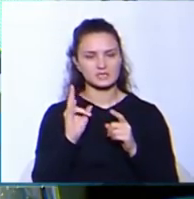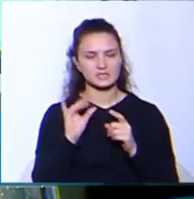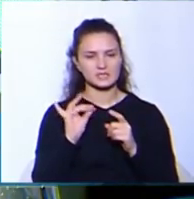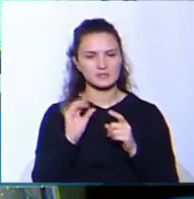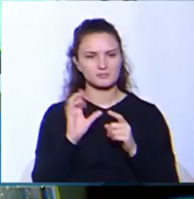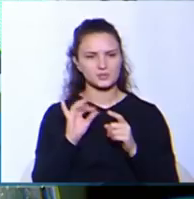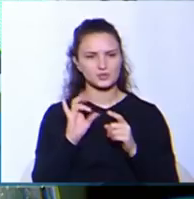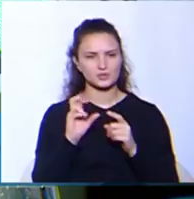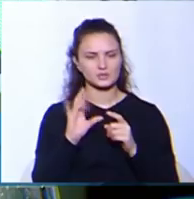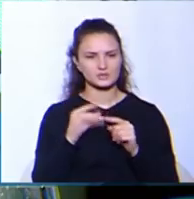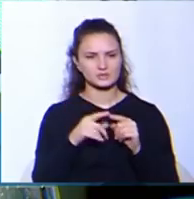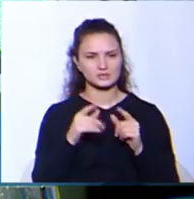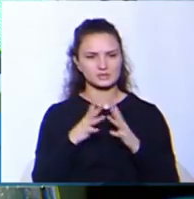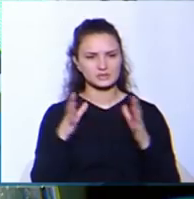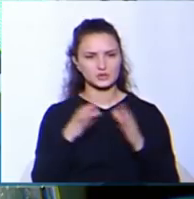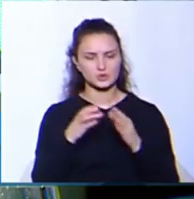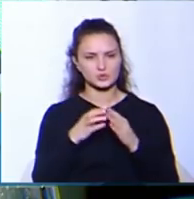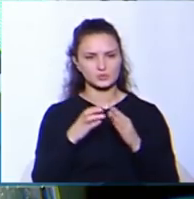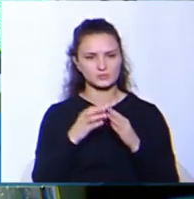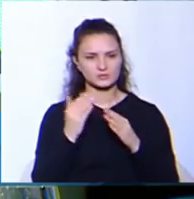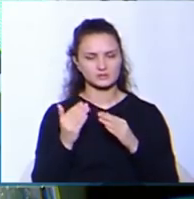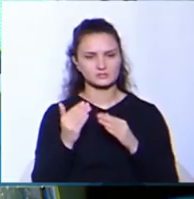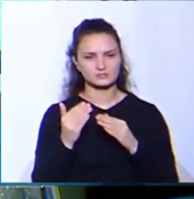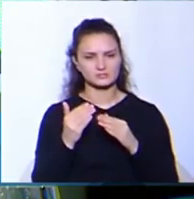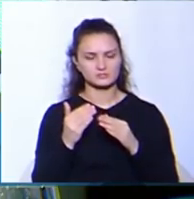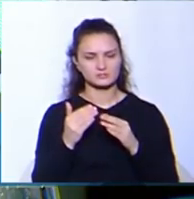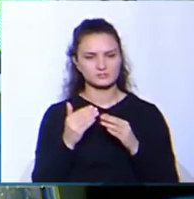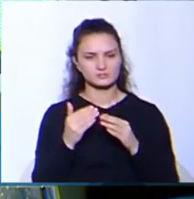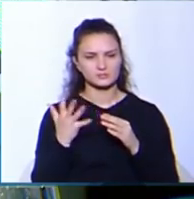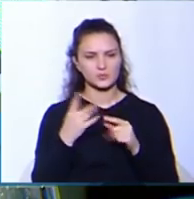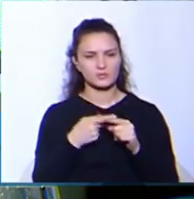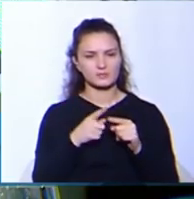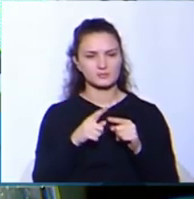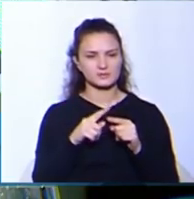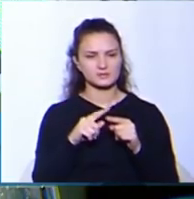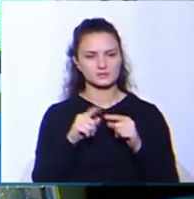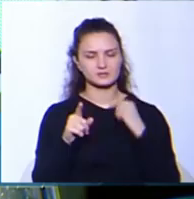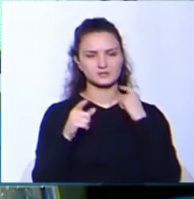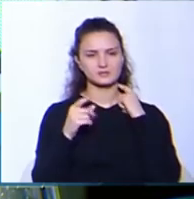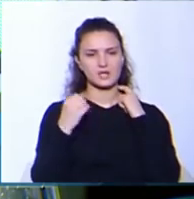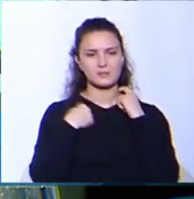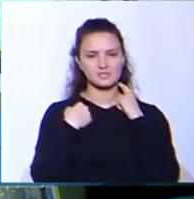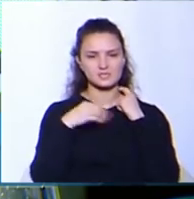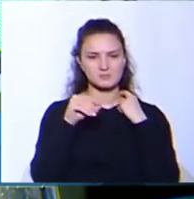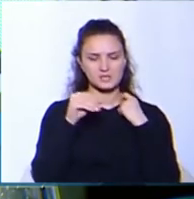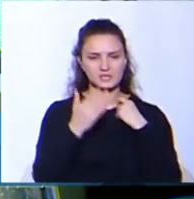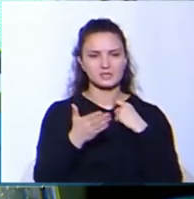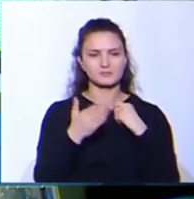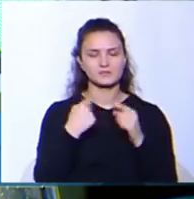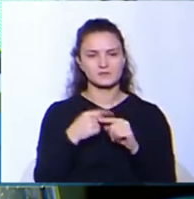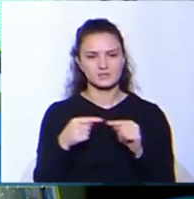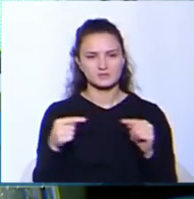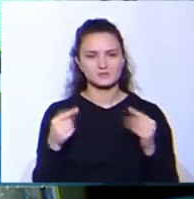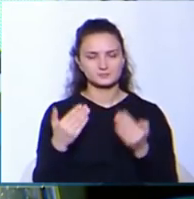კანაბინოიდების და დიდი ჯგუფი სტიმულატორების, რომლებიც აბაზანის მარილების და